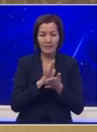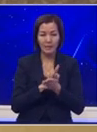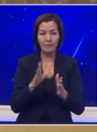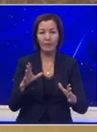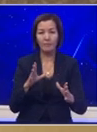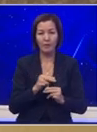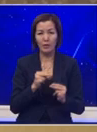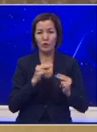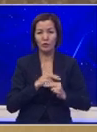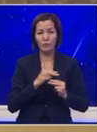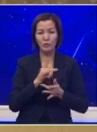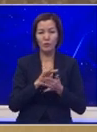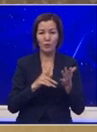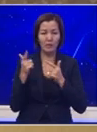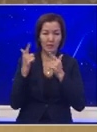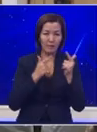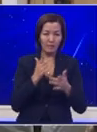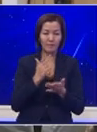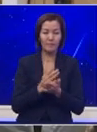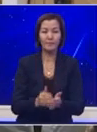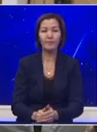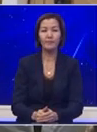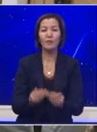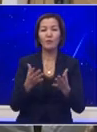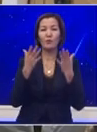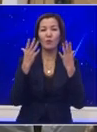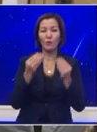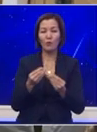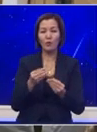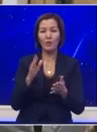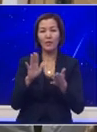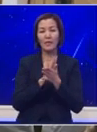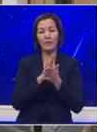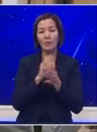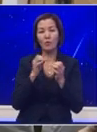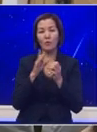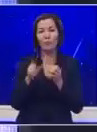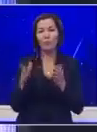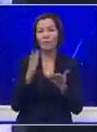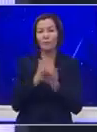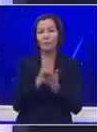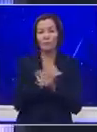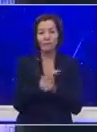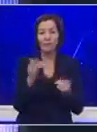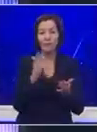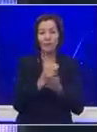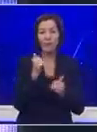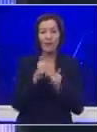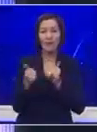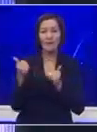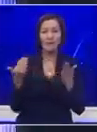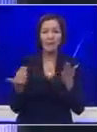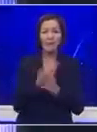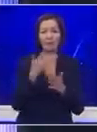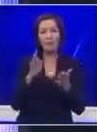жағып, күлін шығарып дегендей сөйтіп жүрміз. Бүгінгі таңда Атамекен газетінде 15 қызметкер жұмыс істейді. Әр апта сайын жаңа шығарылым